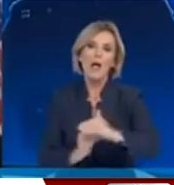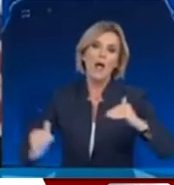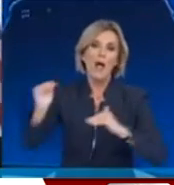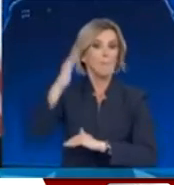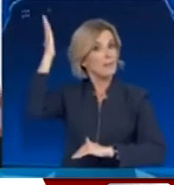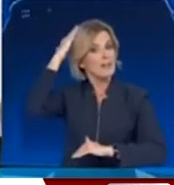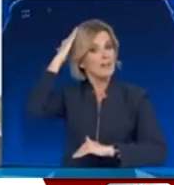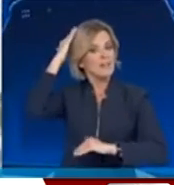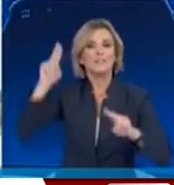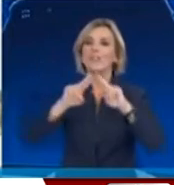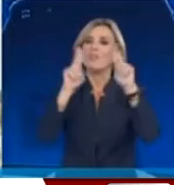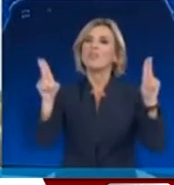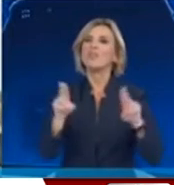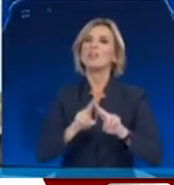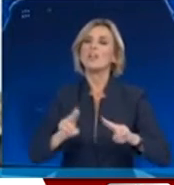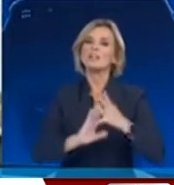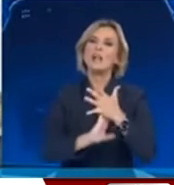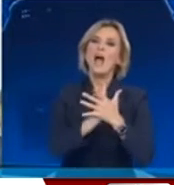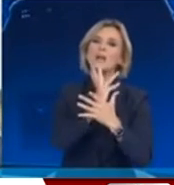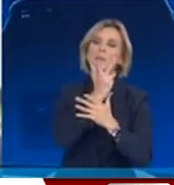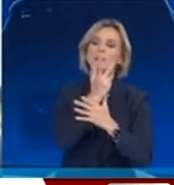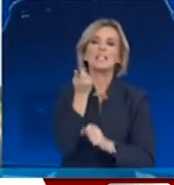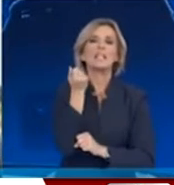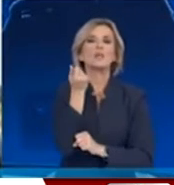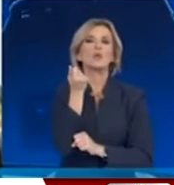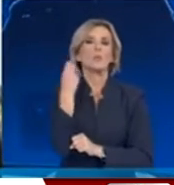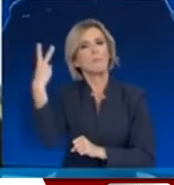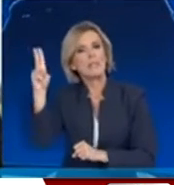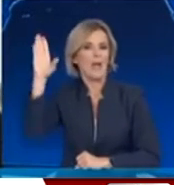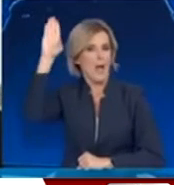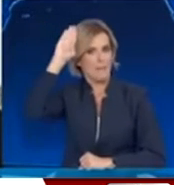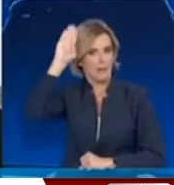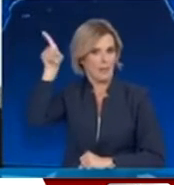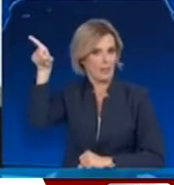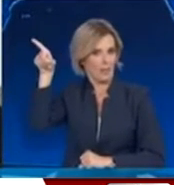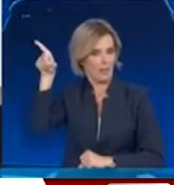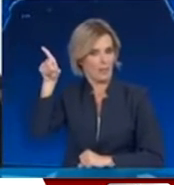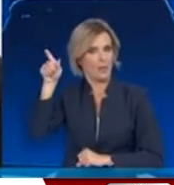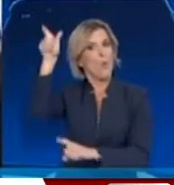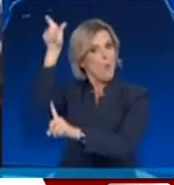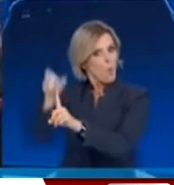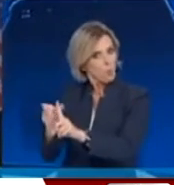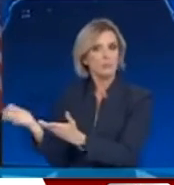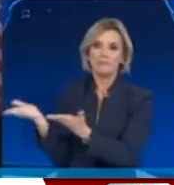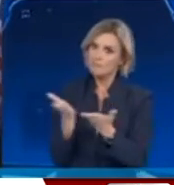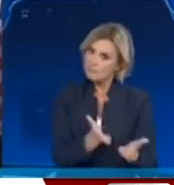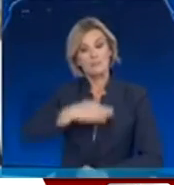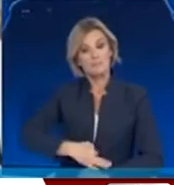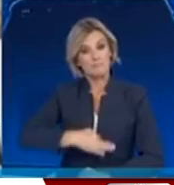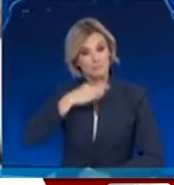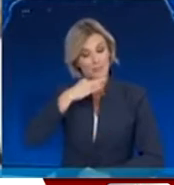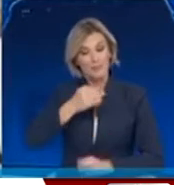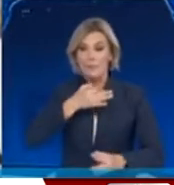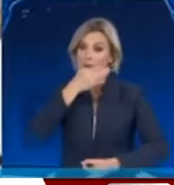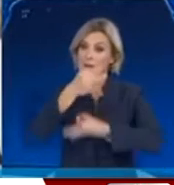αιχμή τον εξυγχρονισμό των 84 F-16, αλλά και με κοινά προγράμματα και πολύ σημαντικές κοινές επενδύσεις σε ελληνικά